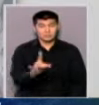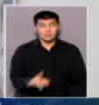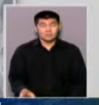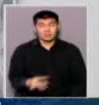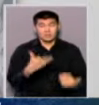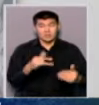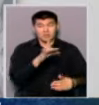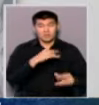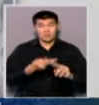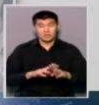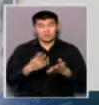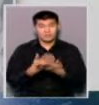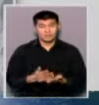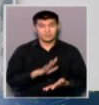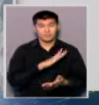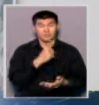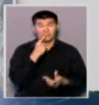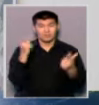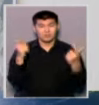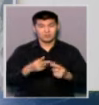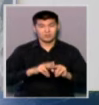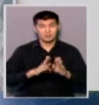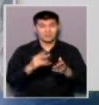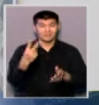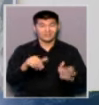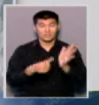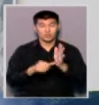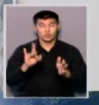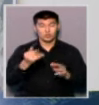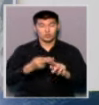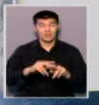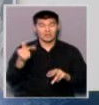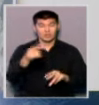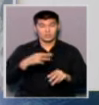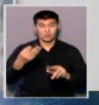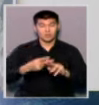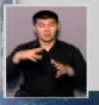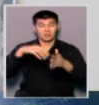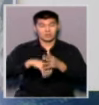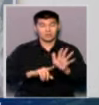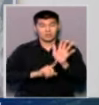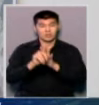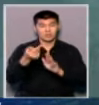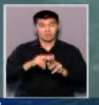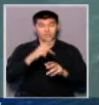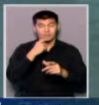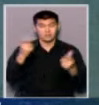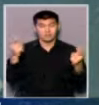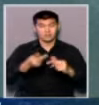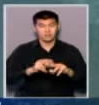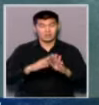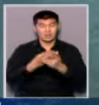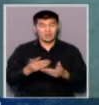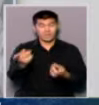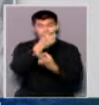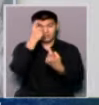В настоящее время наша страна находится в красной зоне. С 26 июня и Атырауская область вновь вошла в красную зону. По